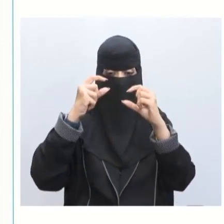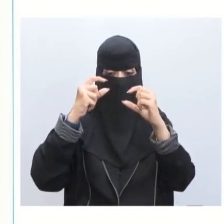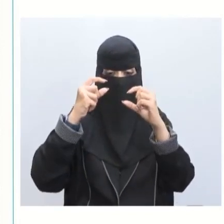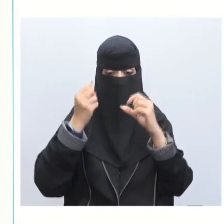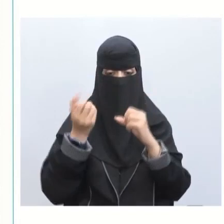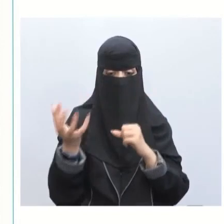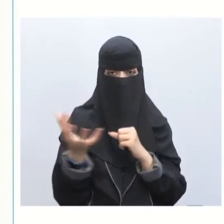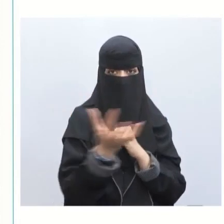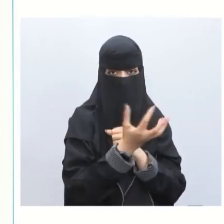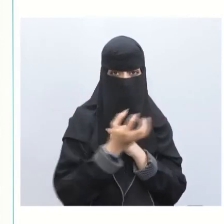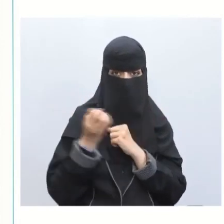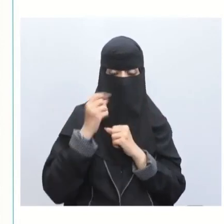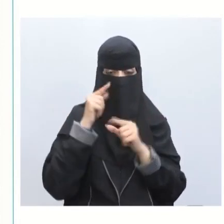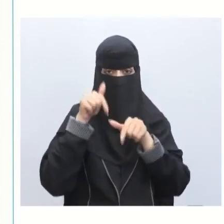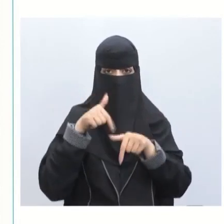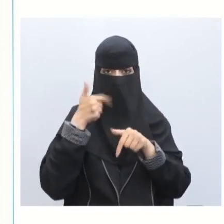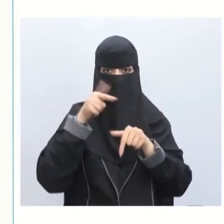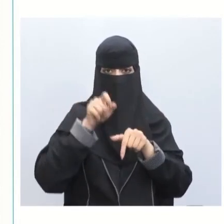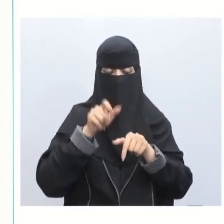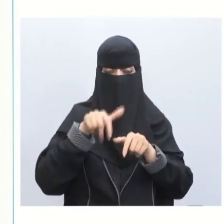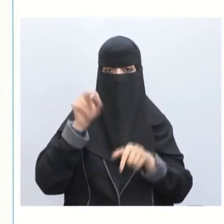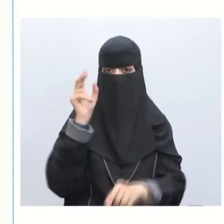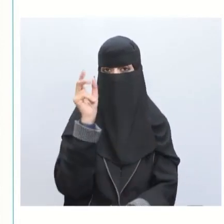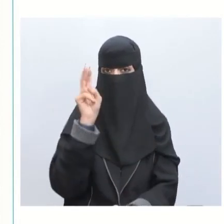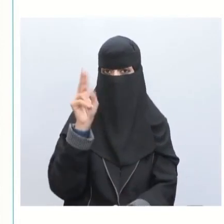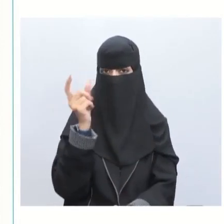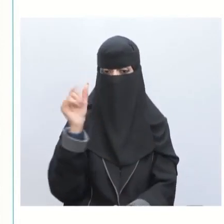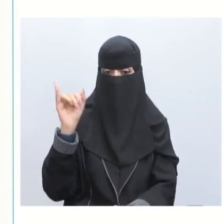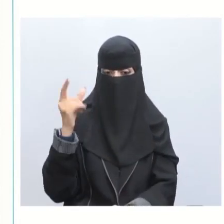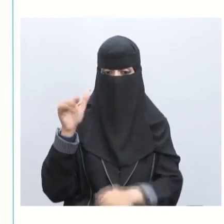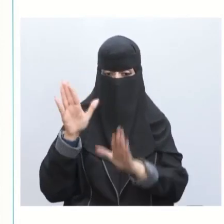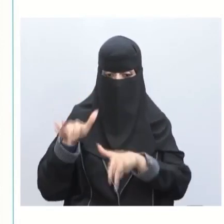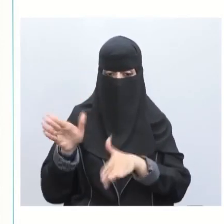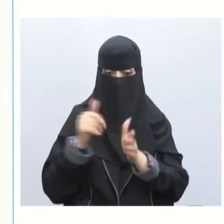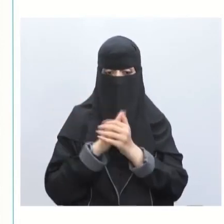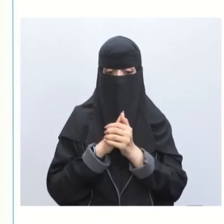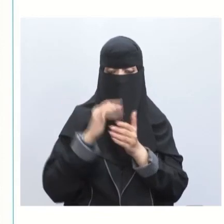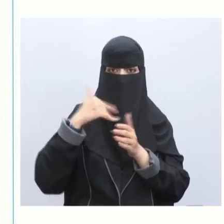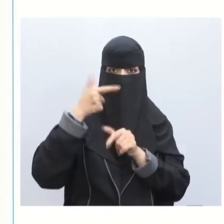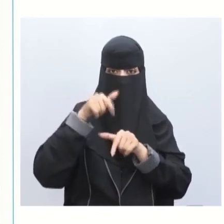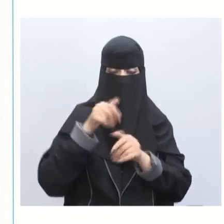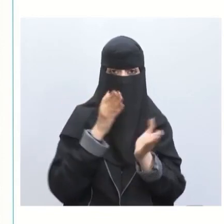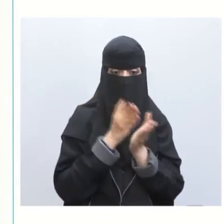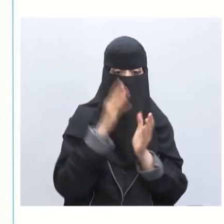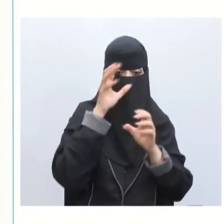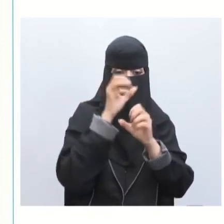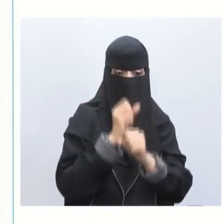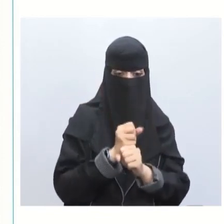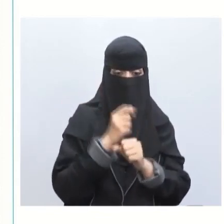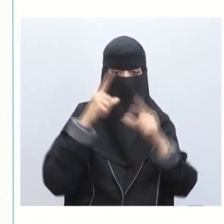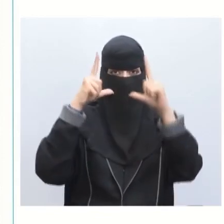ثلاثه جمع الادله جمع ما يثبت التعرض للتنمر عن